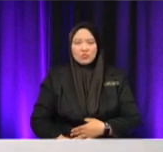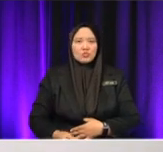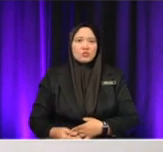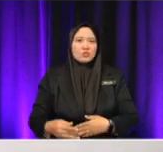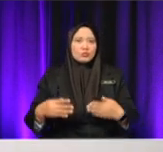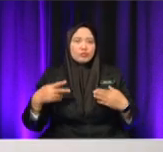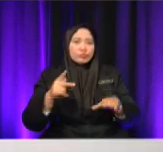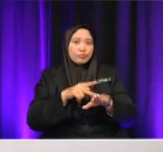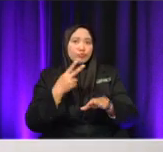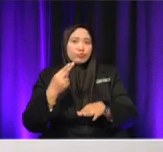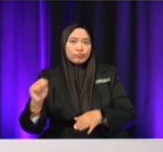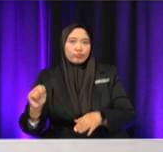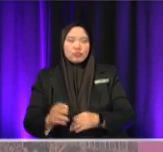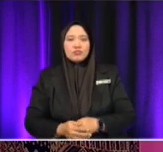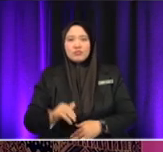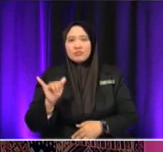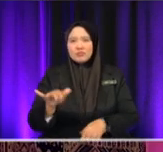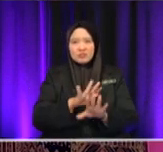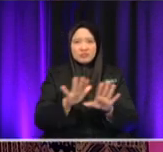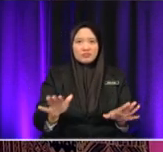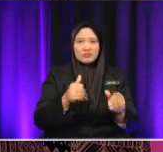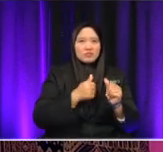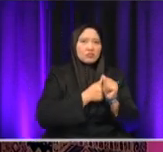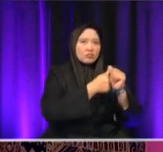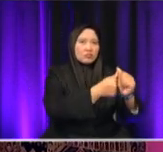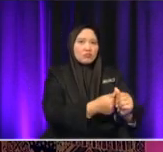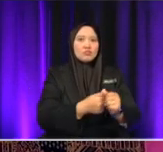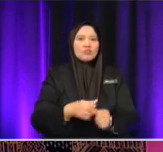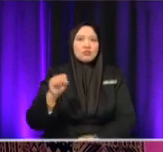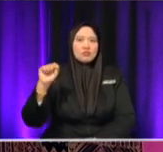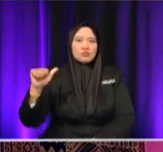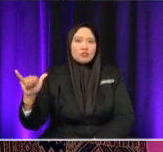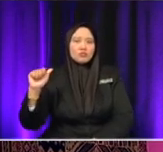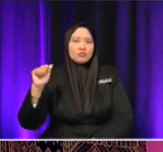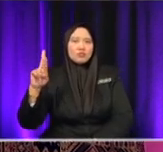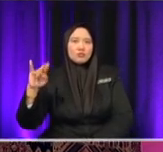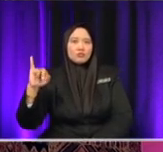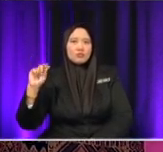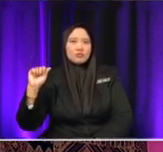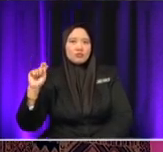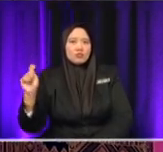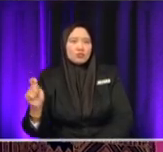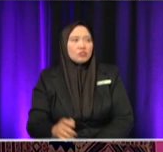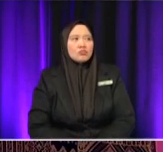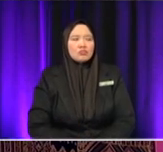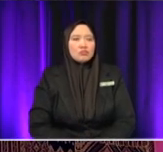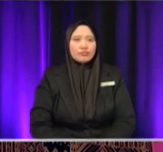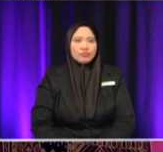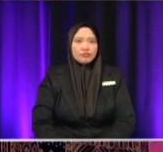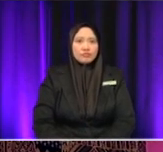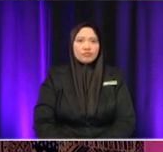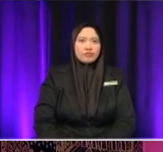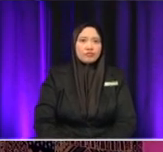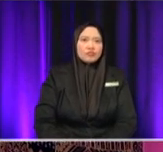Oke menegur anggota keluarga kita ya seorang memberitahu kepada murid-muri bagus yang nunggu 4 itu menegur anggota keluarga yang melakukan